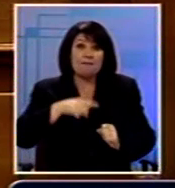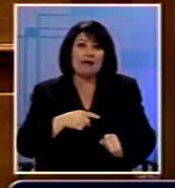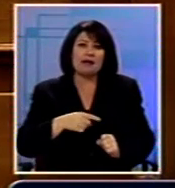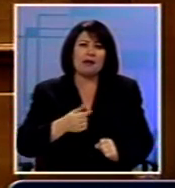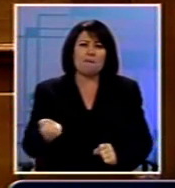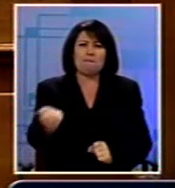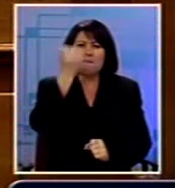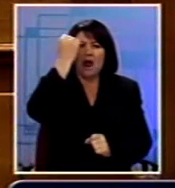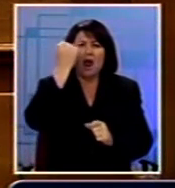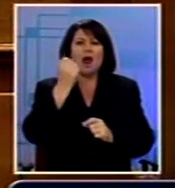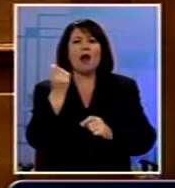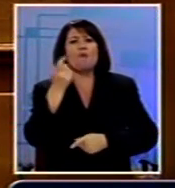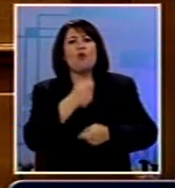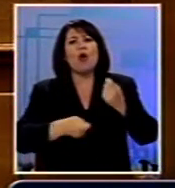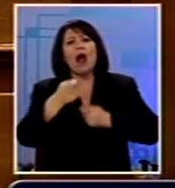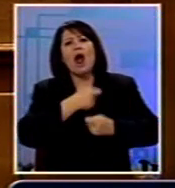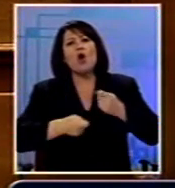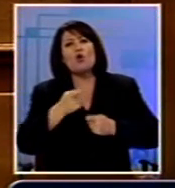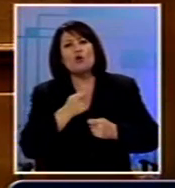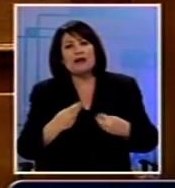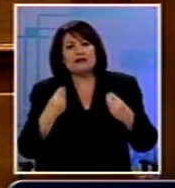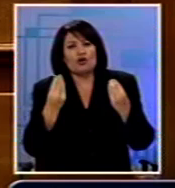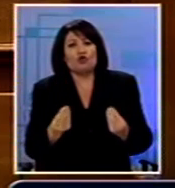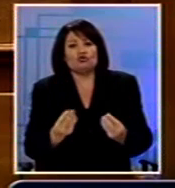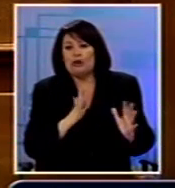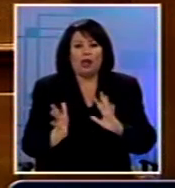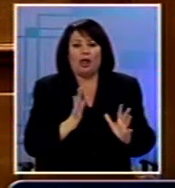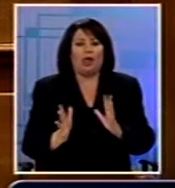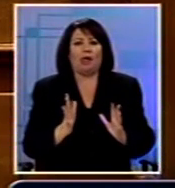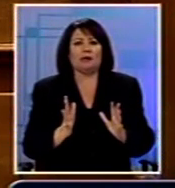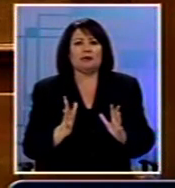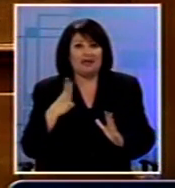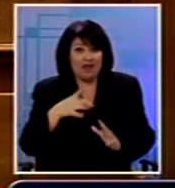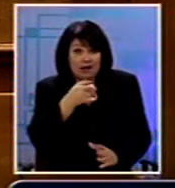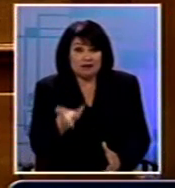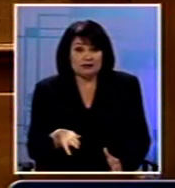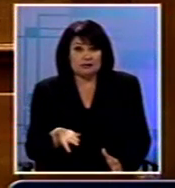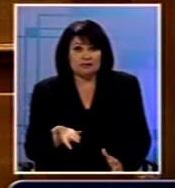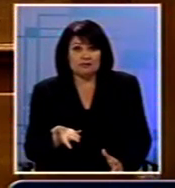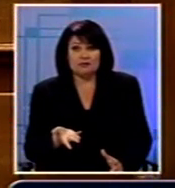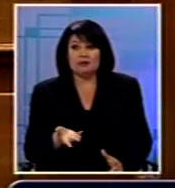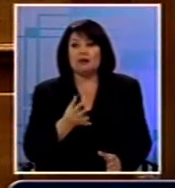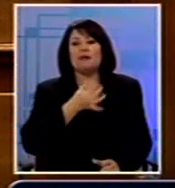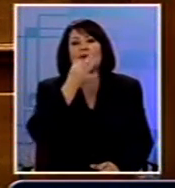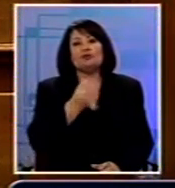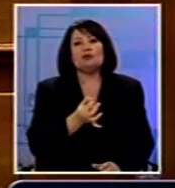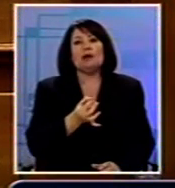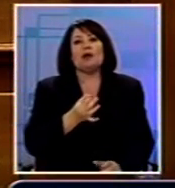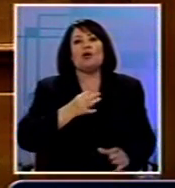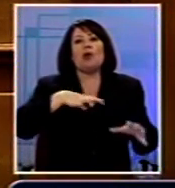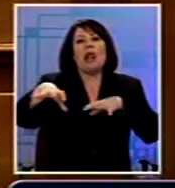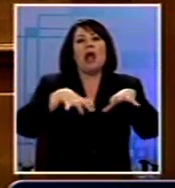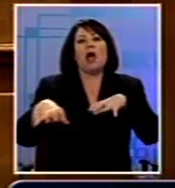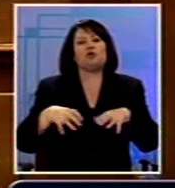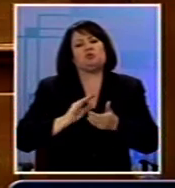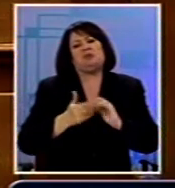αγορές. Αν τους προσφέρουμε αβεβαιότητα που θέλετε να δημιουργηθεί. Δεν σας λέω για τη διαίρεση του λαού, γιατί ξέρω ότι